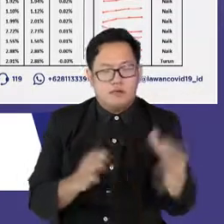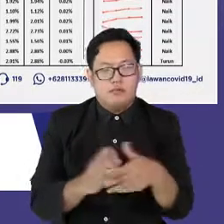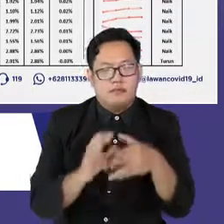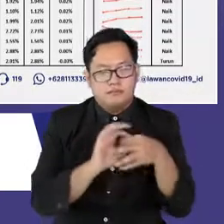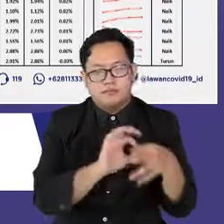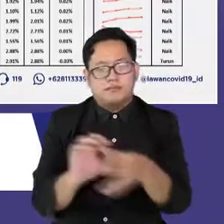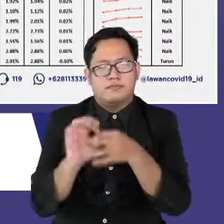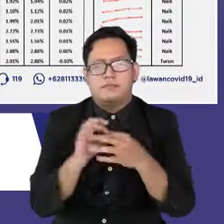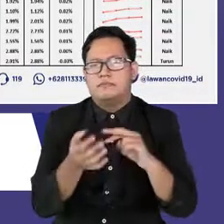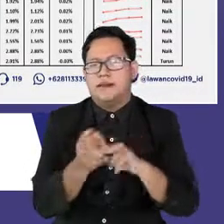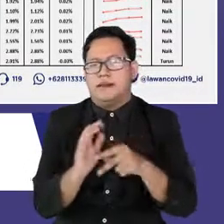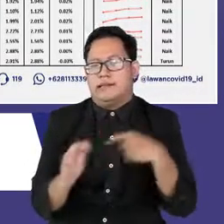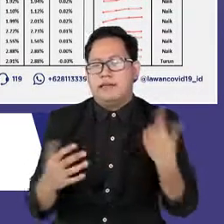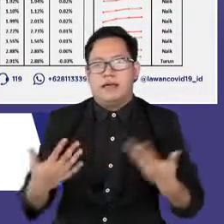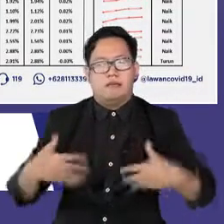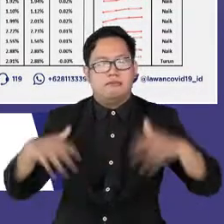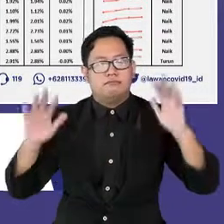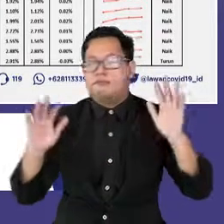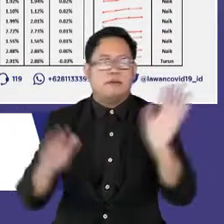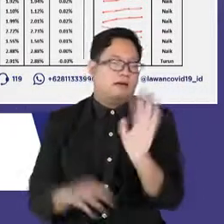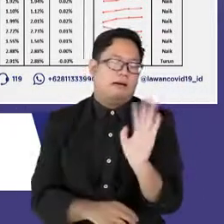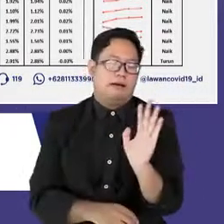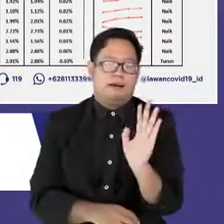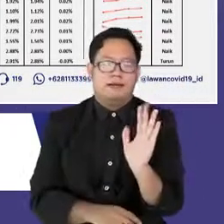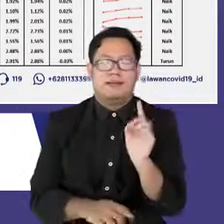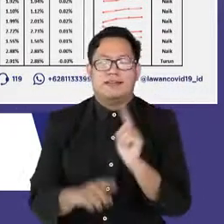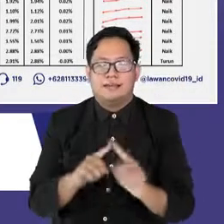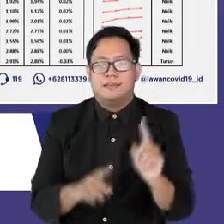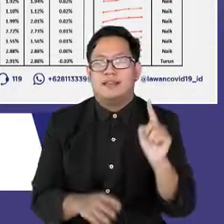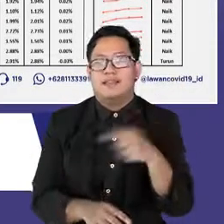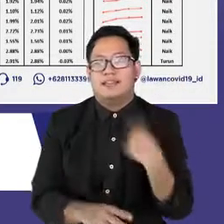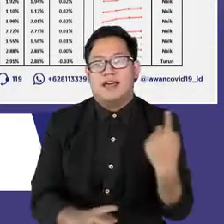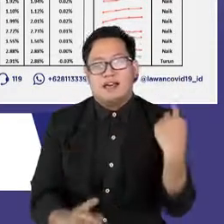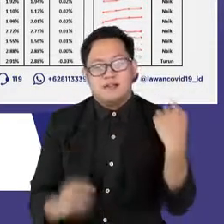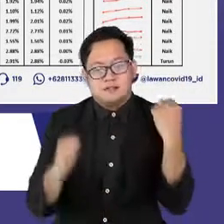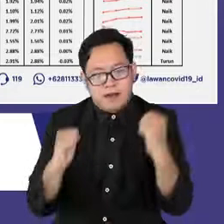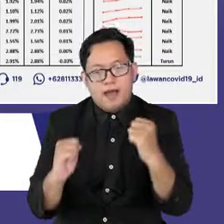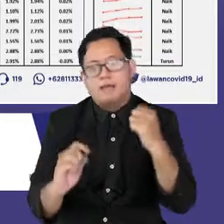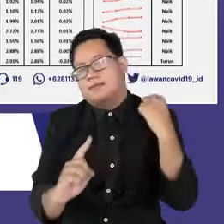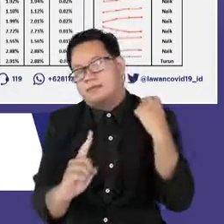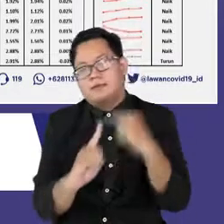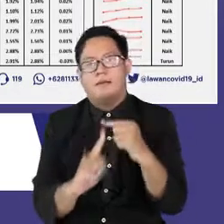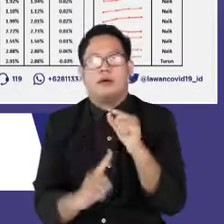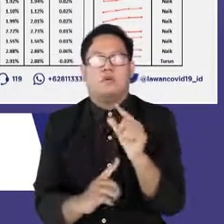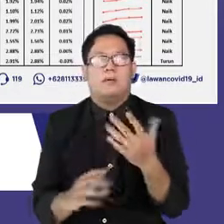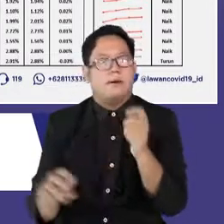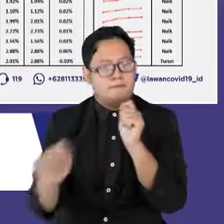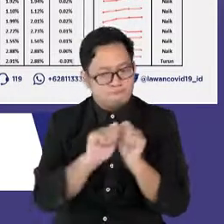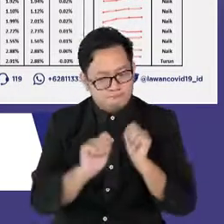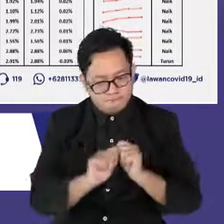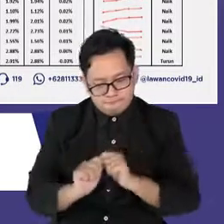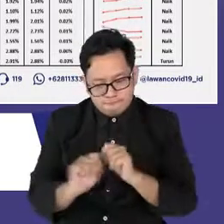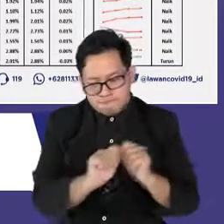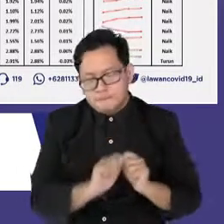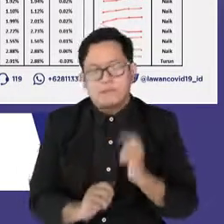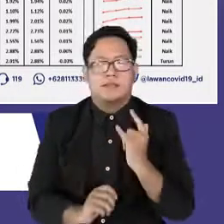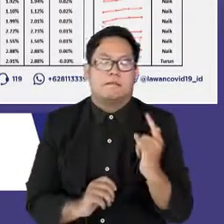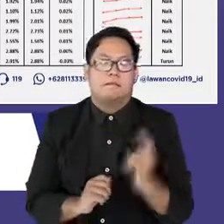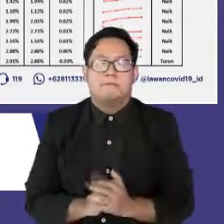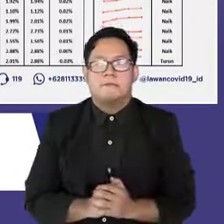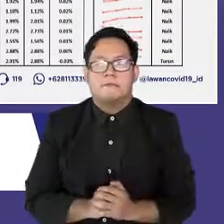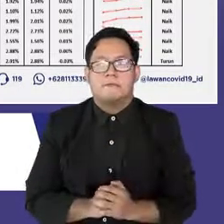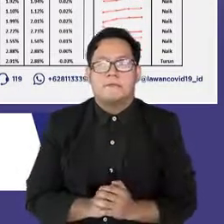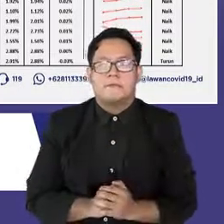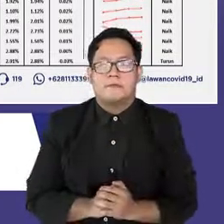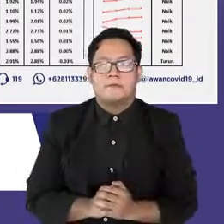boleh membuat kita lengah justru sebaliknya menjadi semakin semangat untuk terus melakukan perbaikan namun